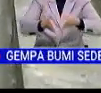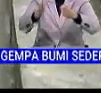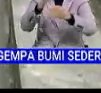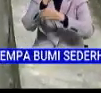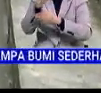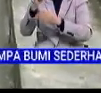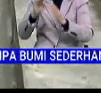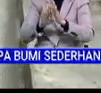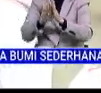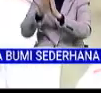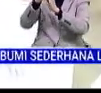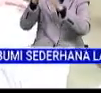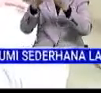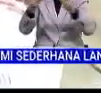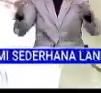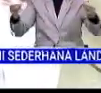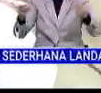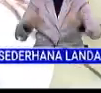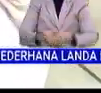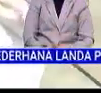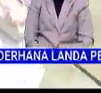dan pembangunan tanah.